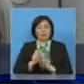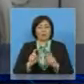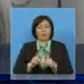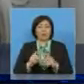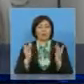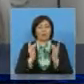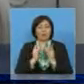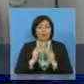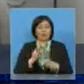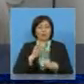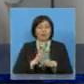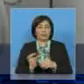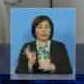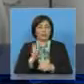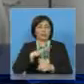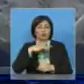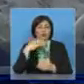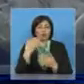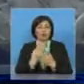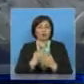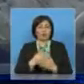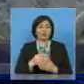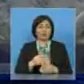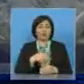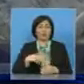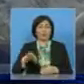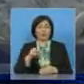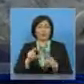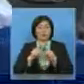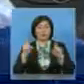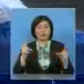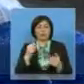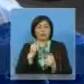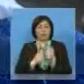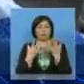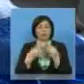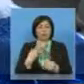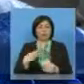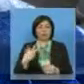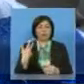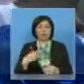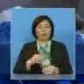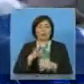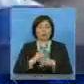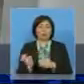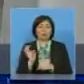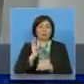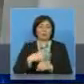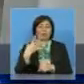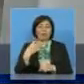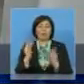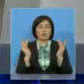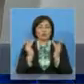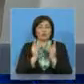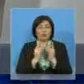төсегіне таңылғандар көбейді. Облыстағы фтизиопульмонологиялық орталыққа күніне 20-30 науқас түсет. Қазір 500